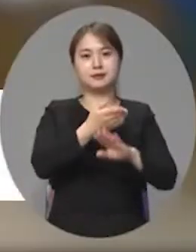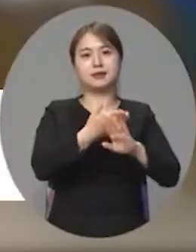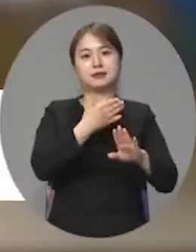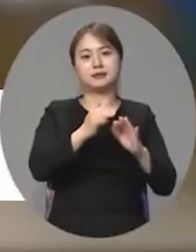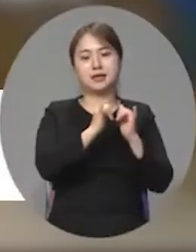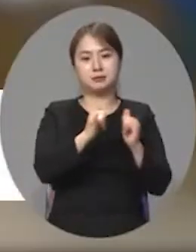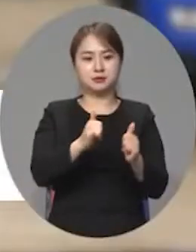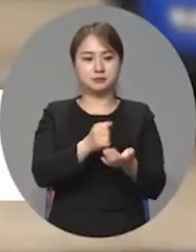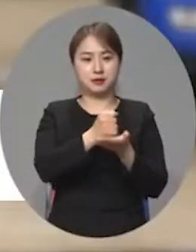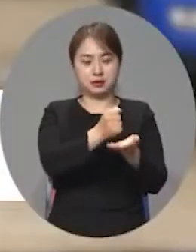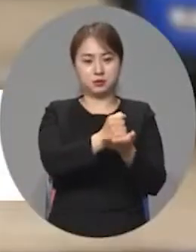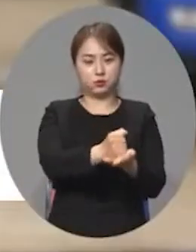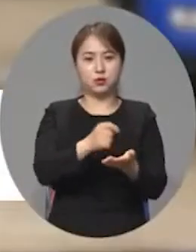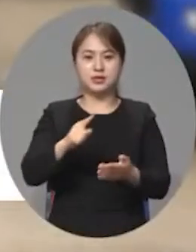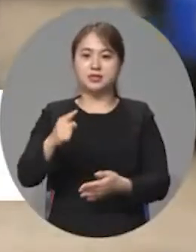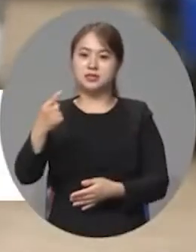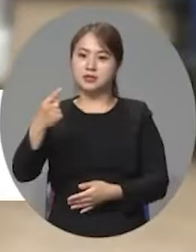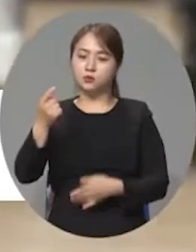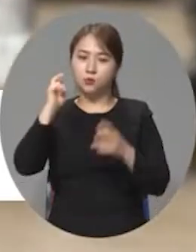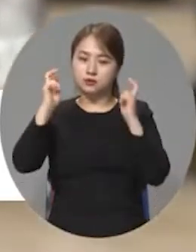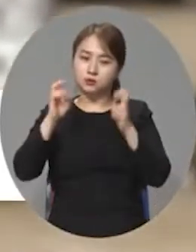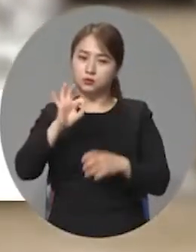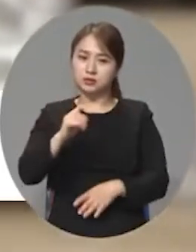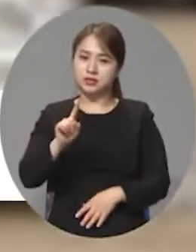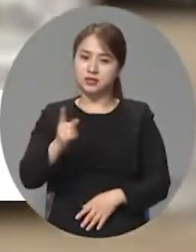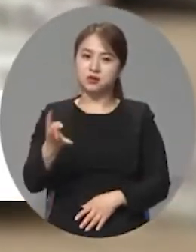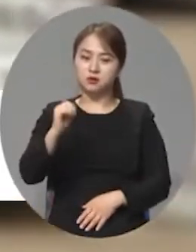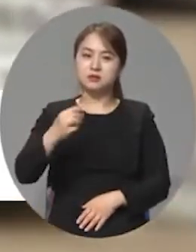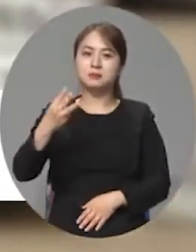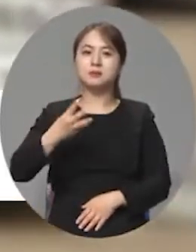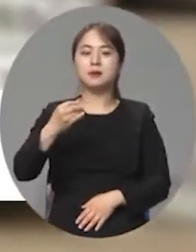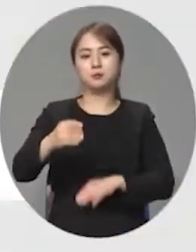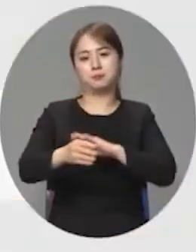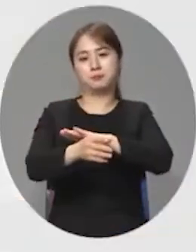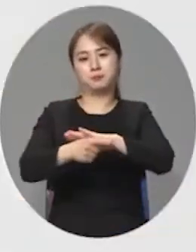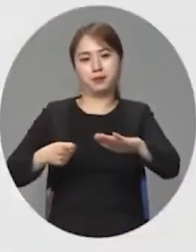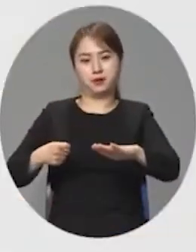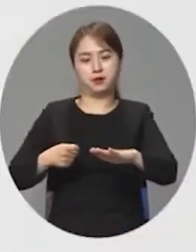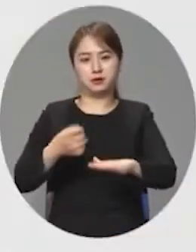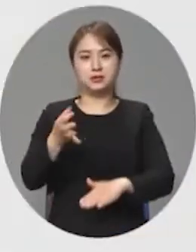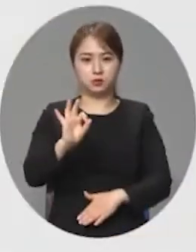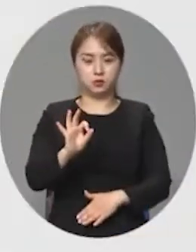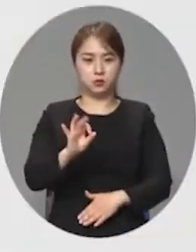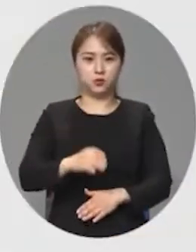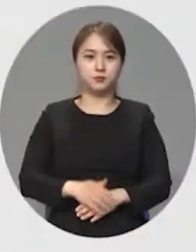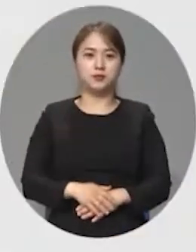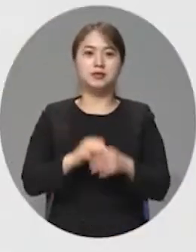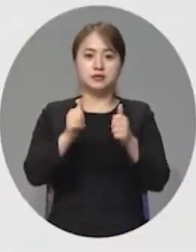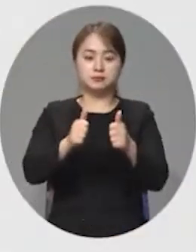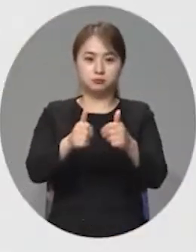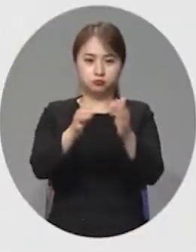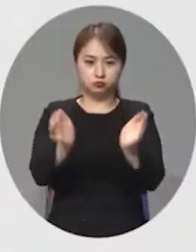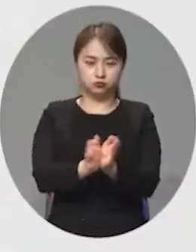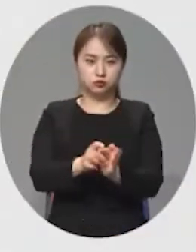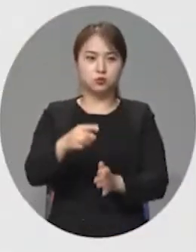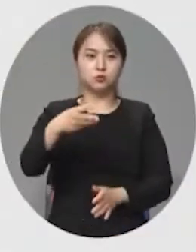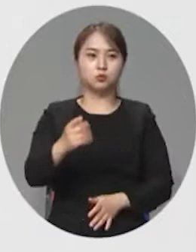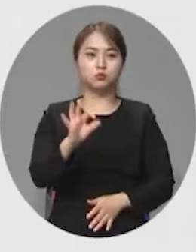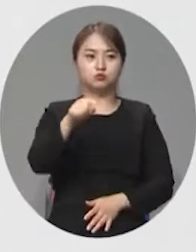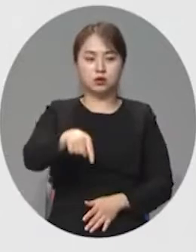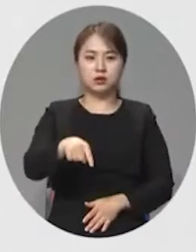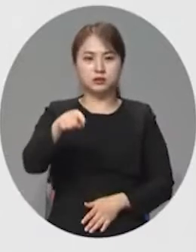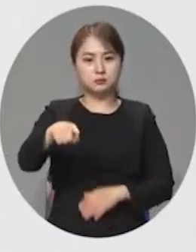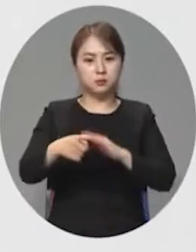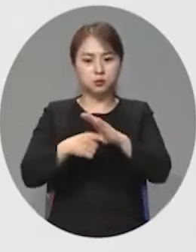회삿돈 1억 3천여 만 원을 빼돌린 혐의도 인정 했습니다 재판부는 토우가 편취 횡령한 돈을